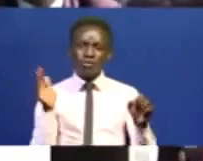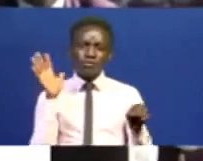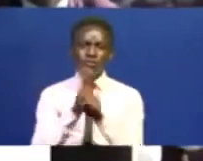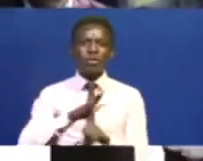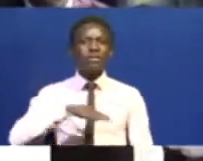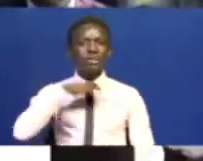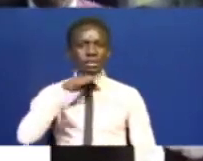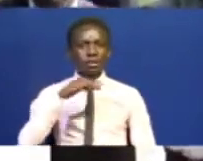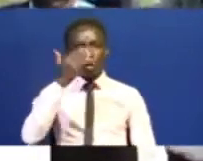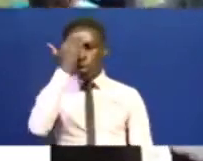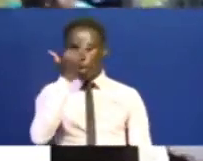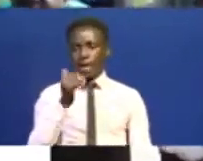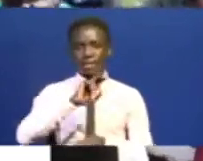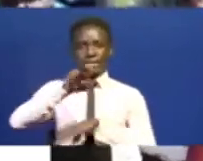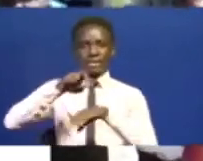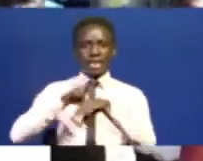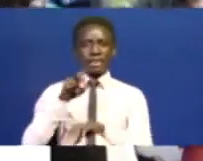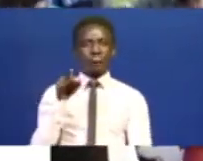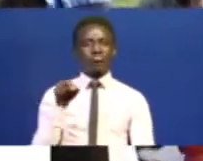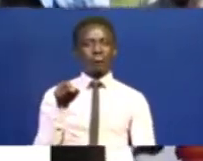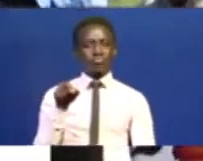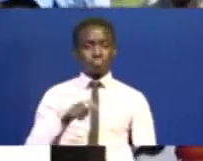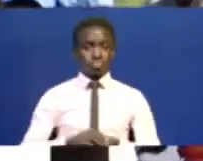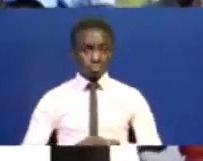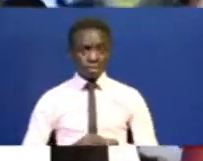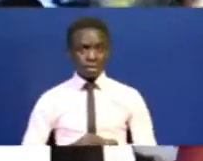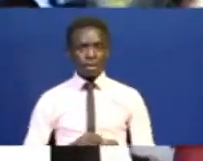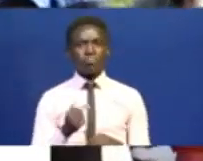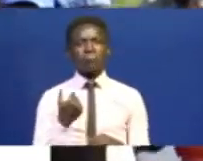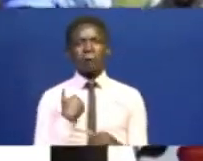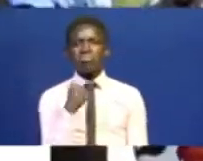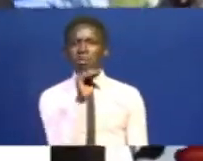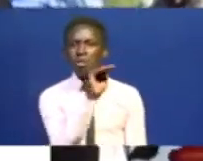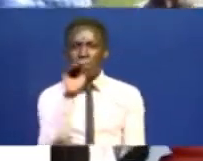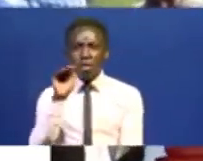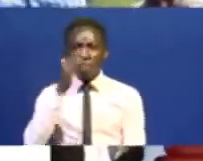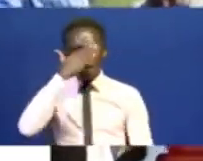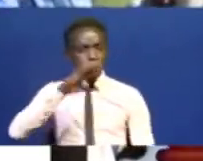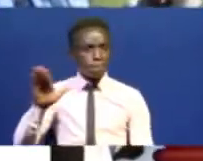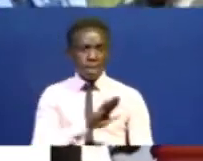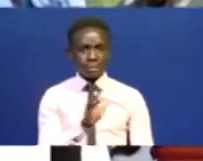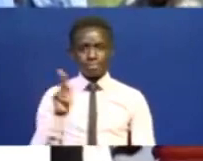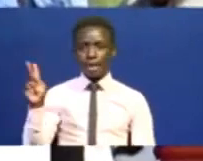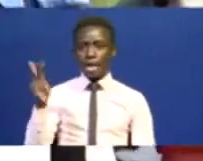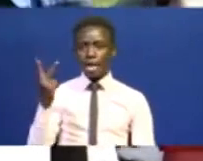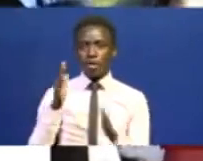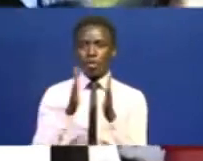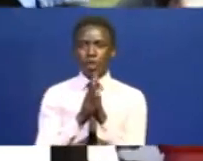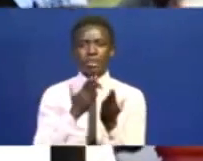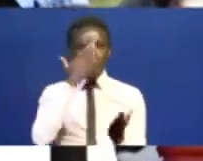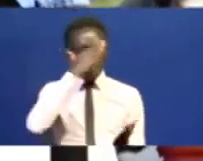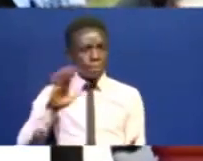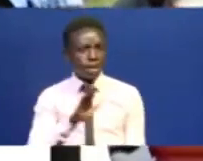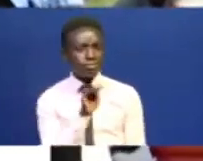nyoka aina ya black mamba na nyoka wengine. Ninatoa wito kwa bunge letu la Kenya, wabunge tafadhali